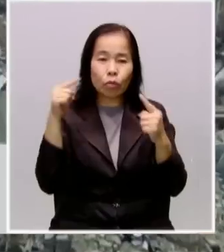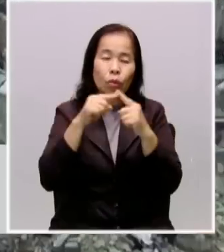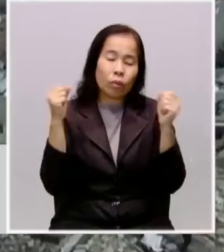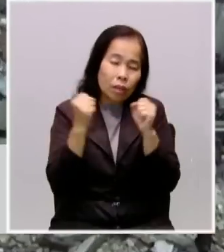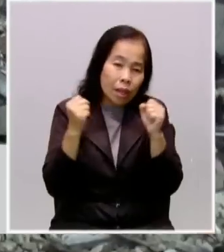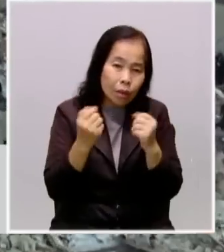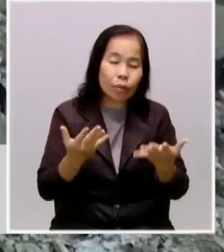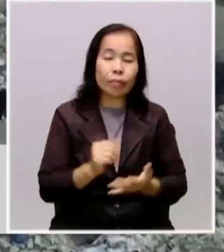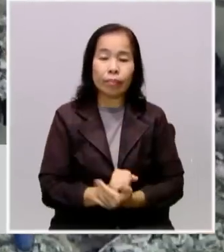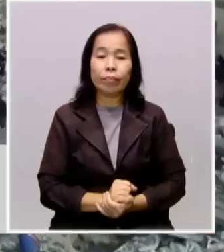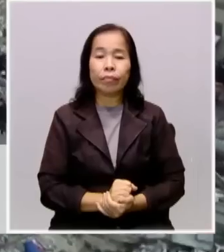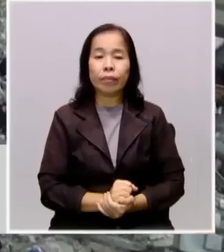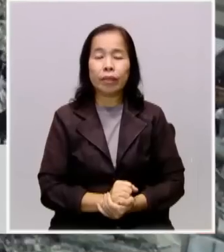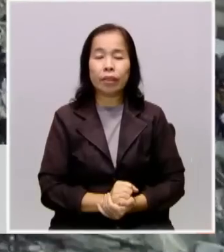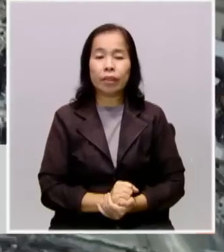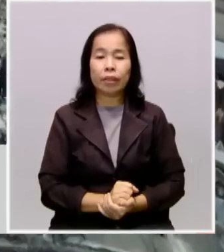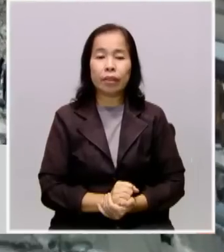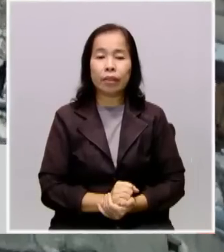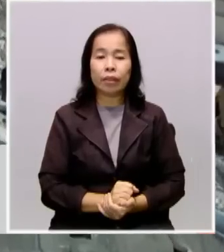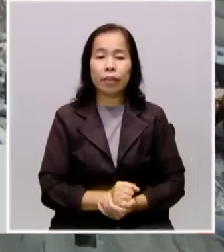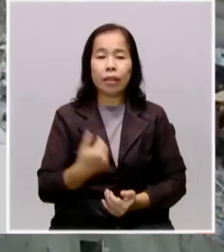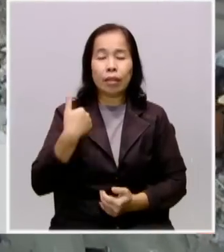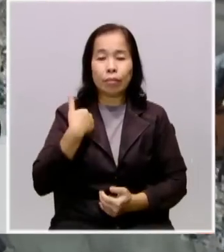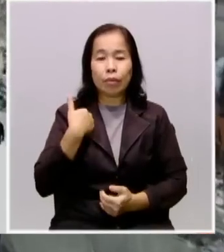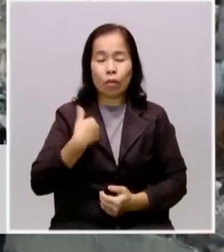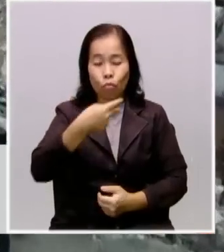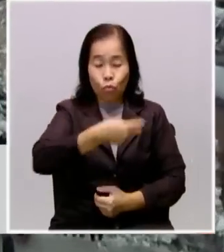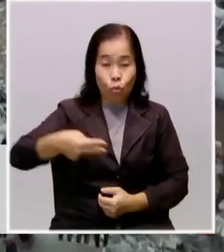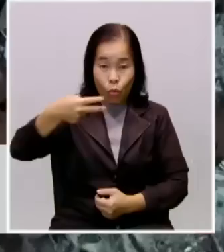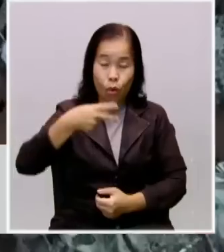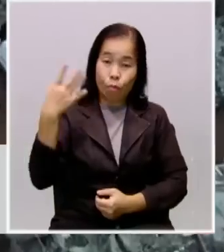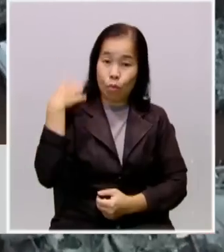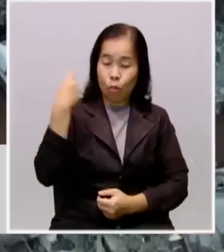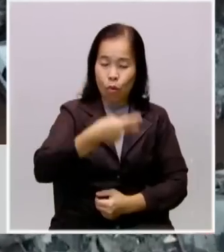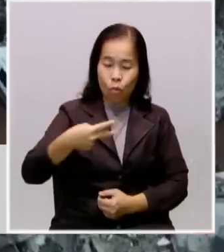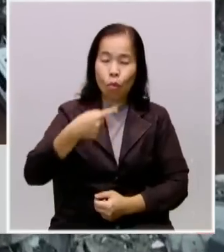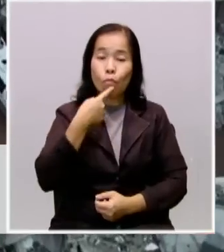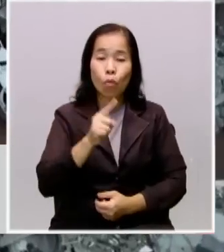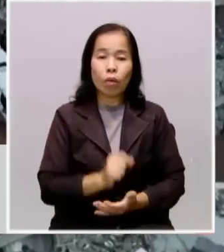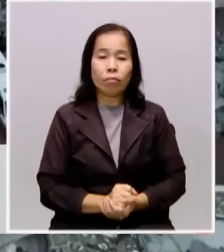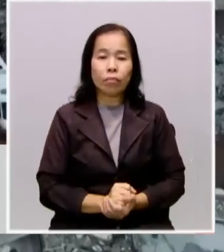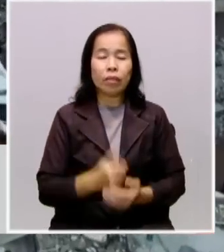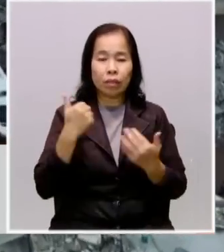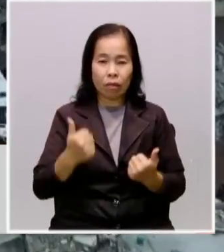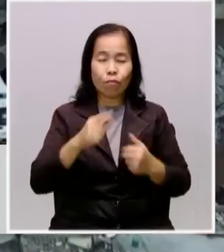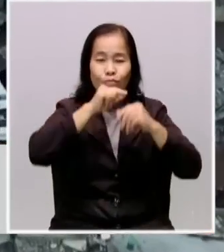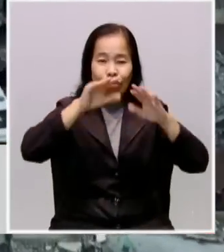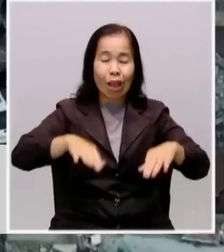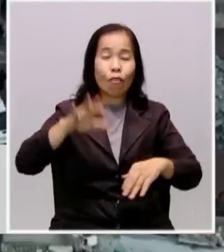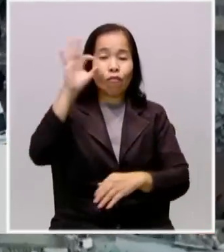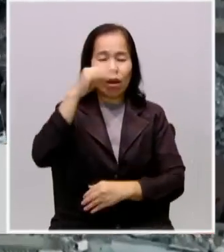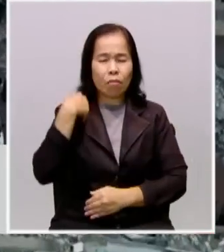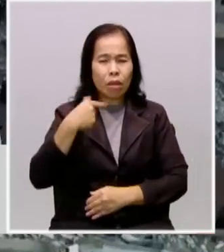ายส่วนอีลอนมัสก์ CEO ของ Twitter ทวีตข้อความเมื่อวานนี้นะคะระบุว่า Twitter ได้รับแจ้งจากรัฐบาลตุ